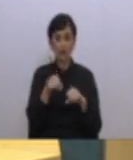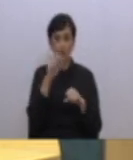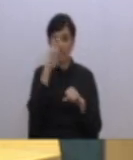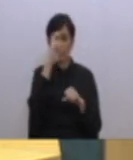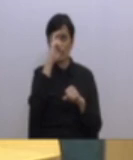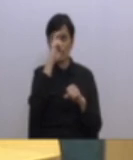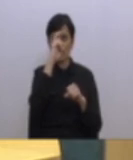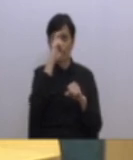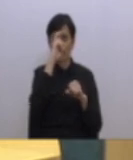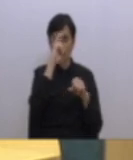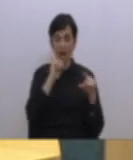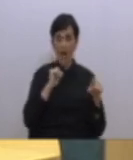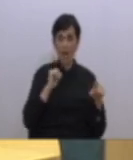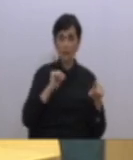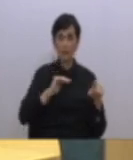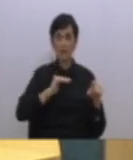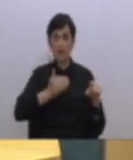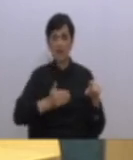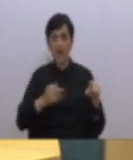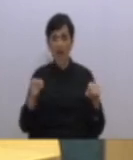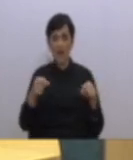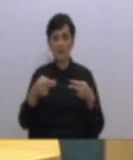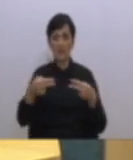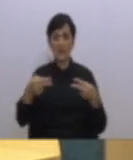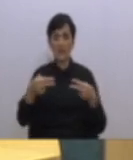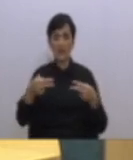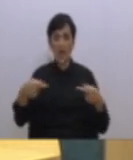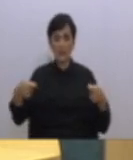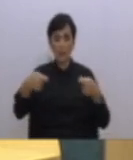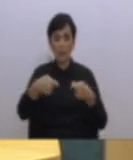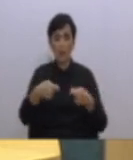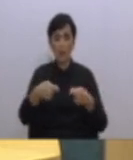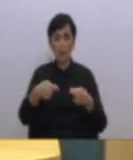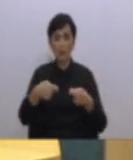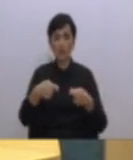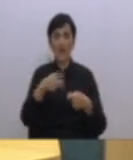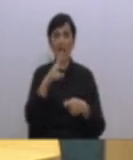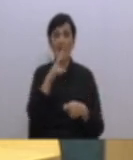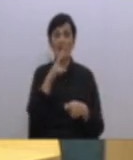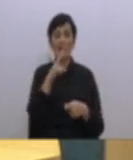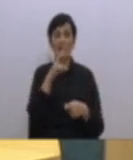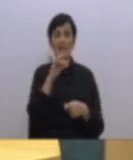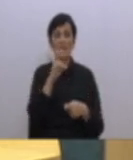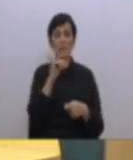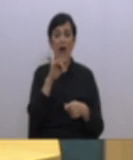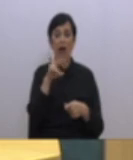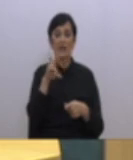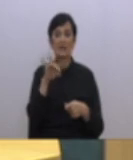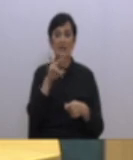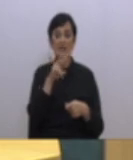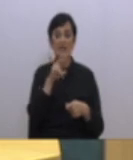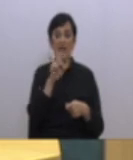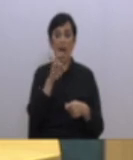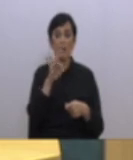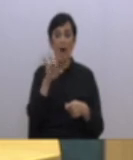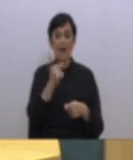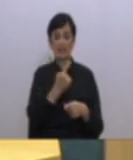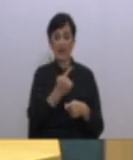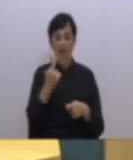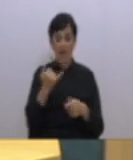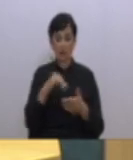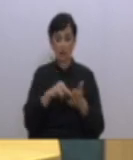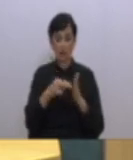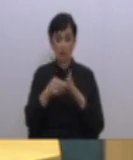pozda, cheltu sectorii, s-a namunat zileobit. Lebardi are RTRT, Lebardi concepția zemii de Sahara